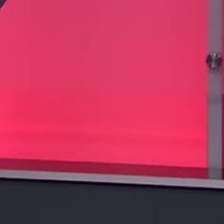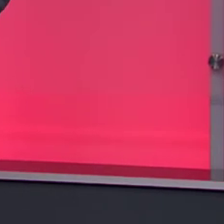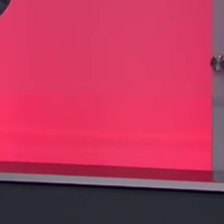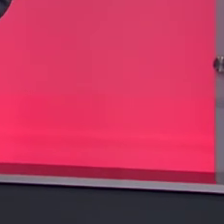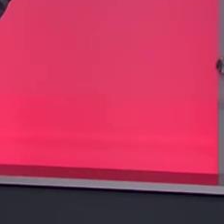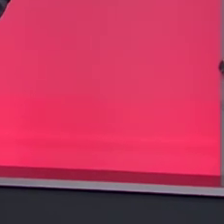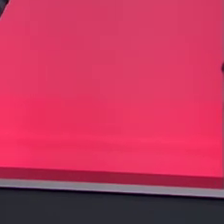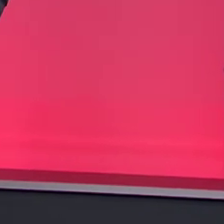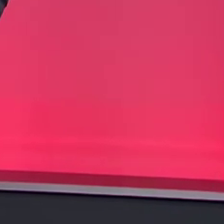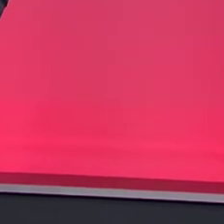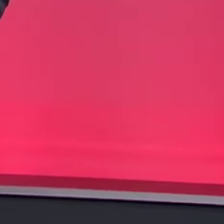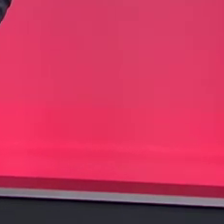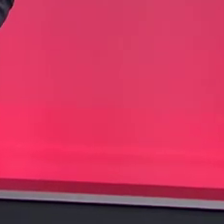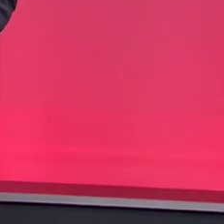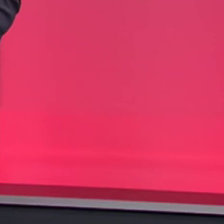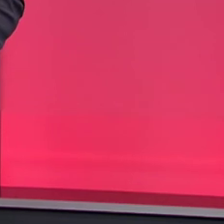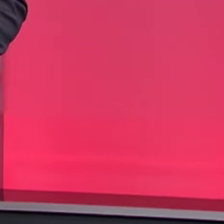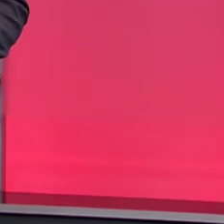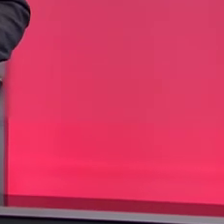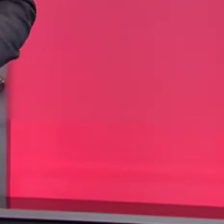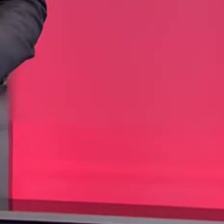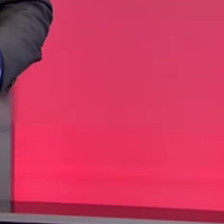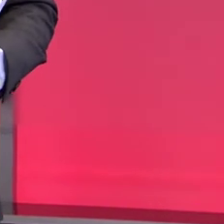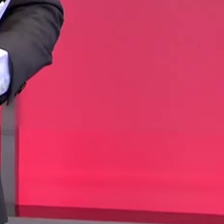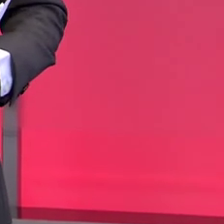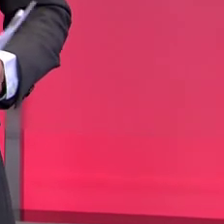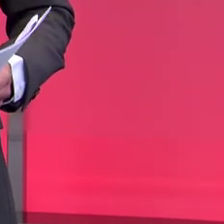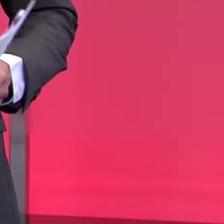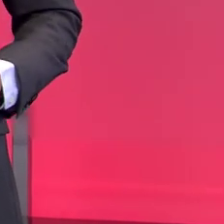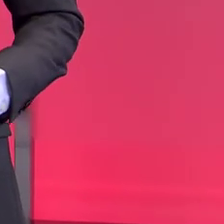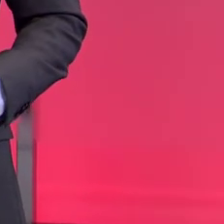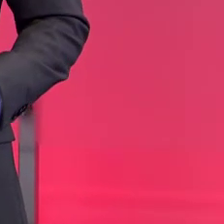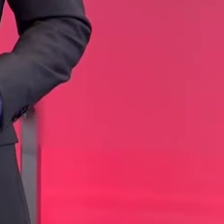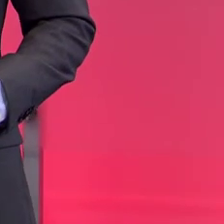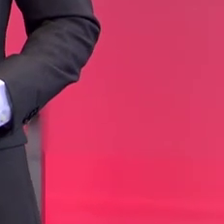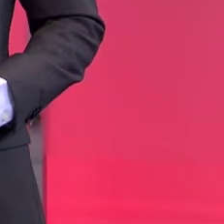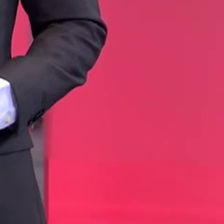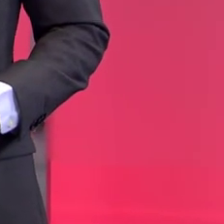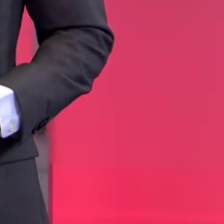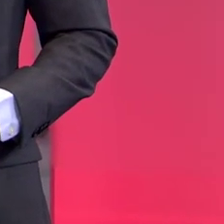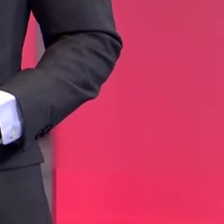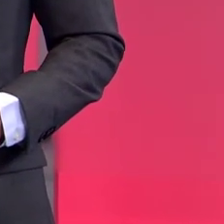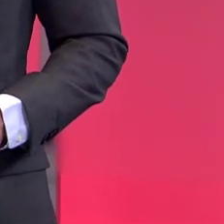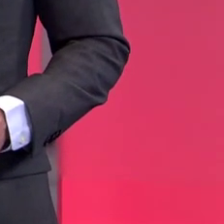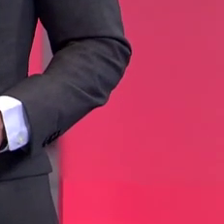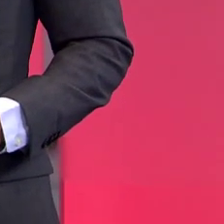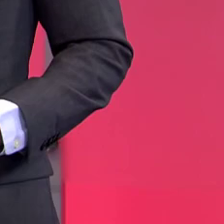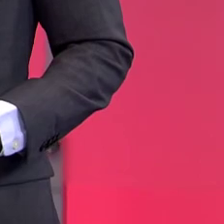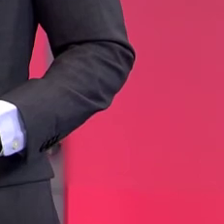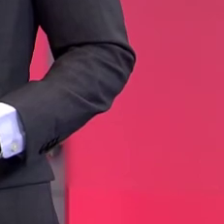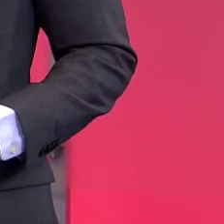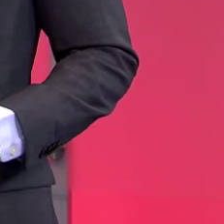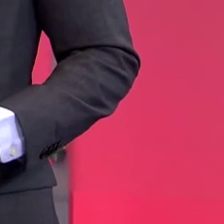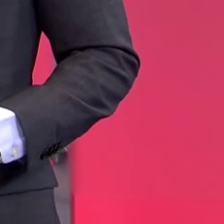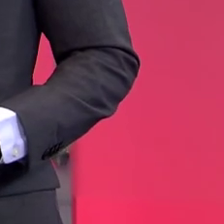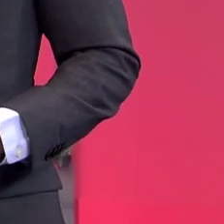Die parlement het die afgelope twee dae die president se staatsrede gedebatteer, oftewel gepoog om daar te debatteer. Wat 'n gemors. Lorenza Eckart